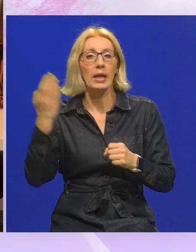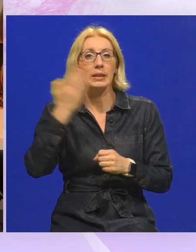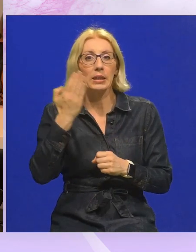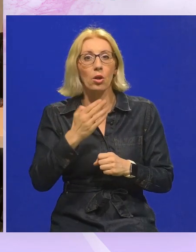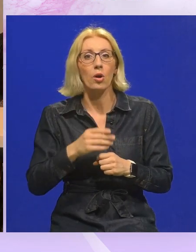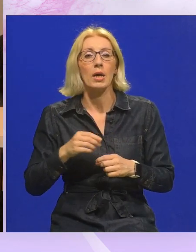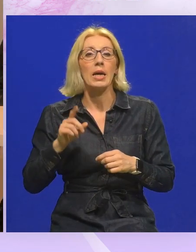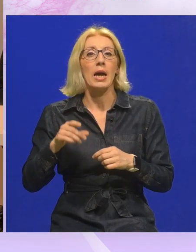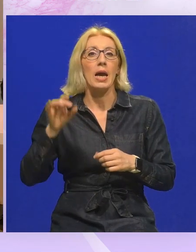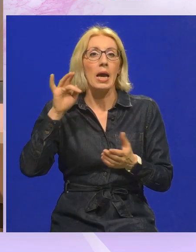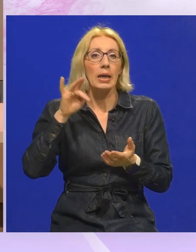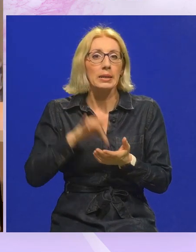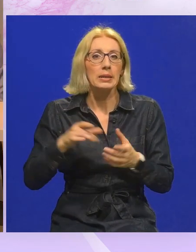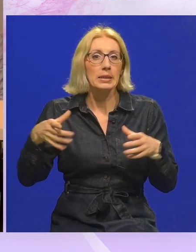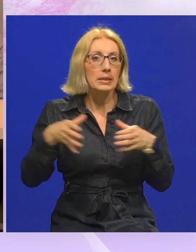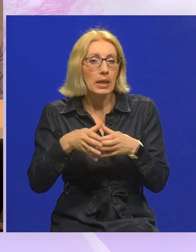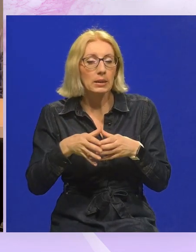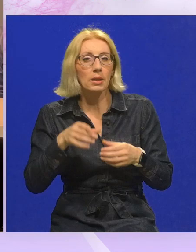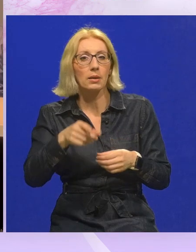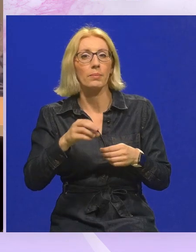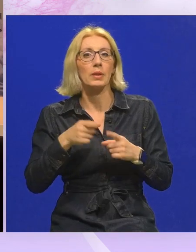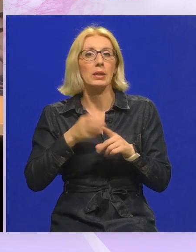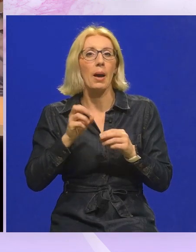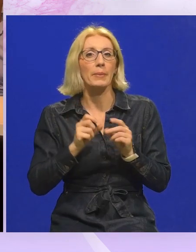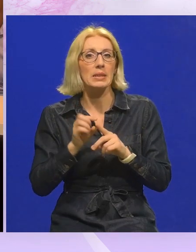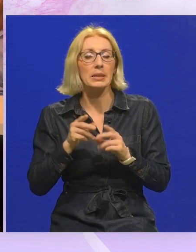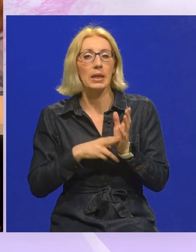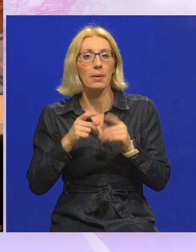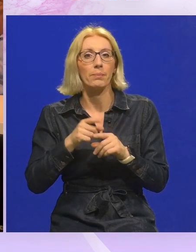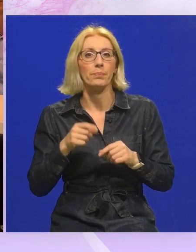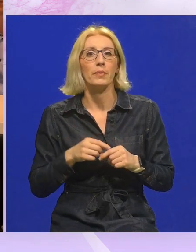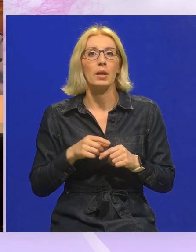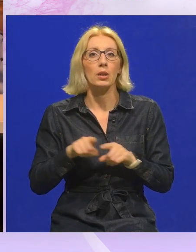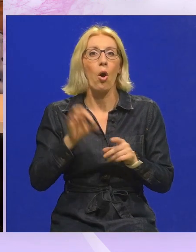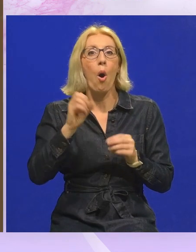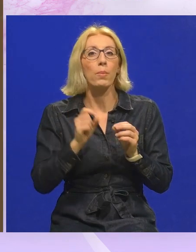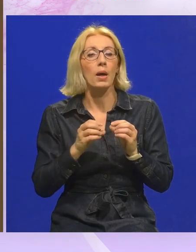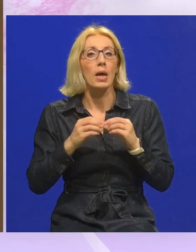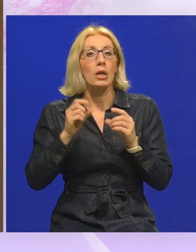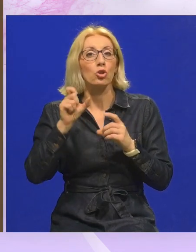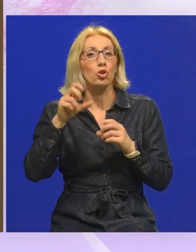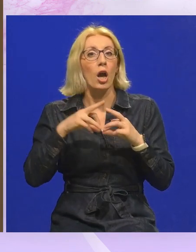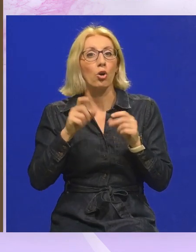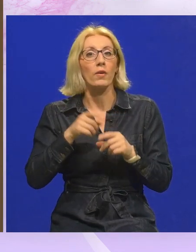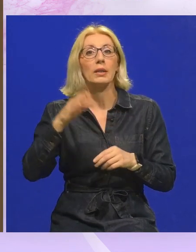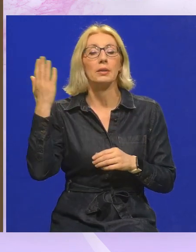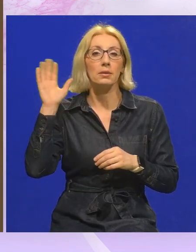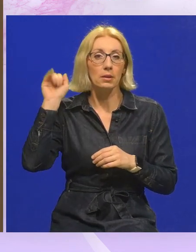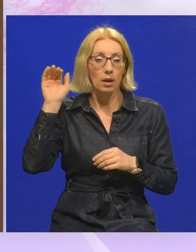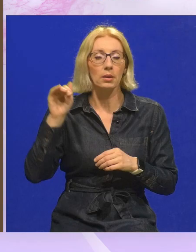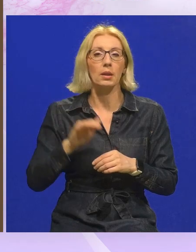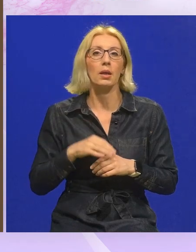Centar za odgoj i obrazovanje Krapinske Toplice i Centar za odgoj i obrazovanje Čakovec. Dragi gledatelji,